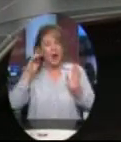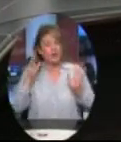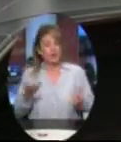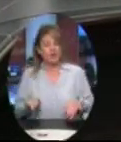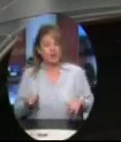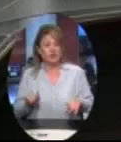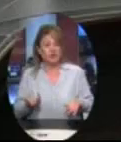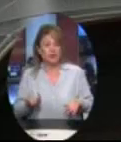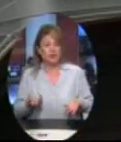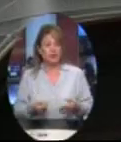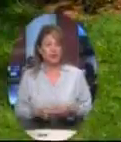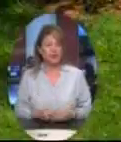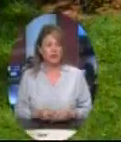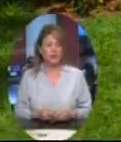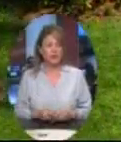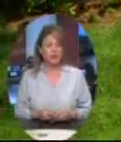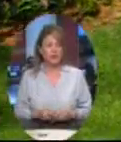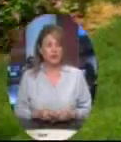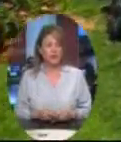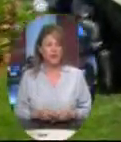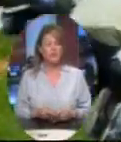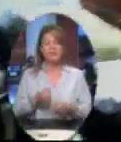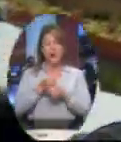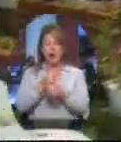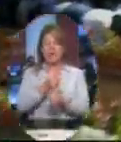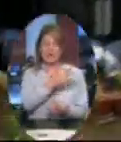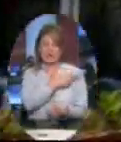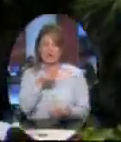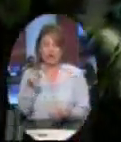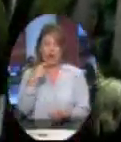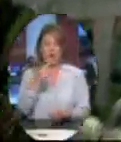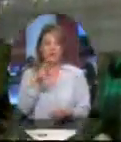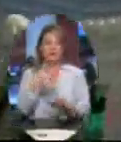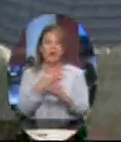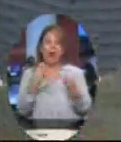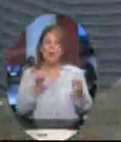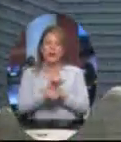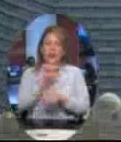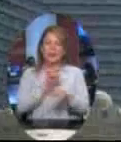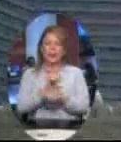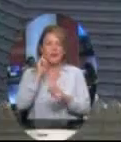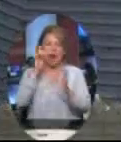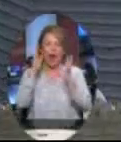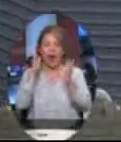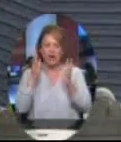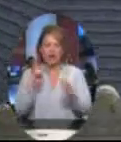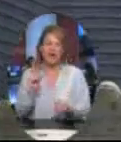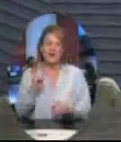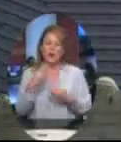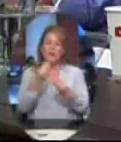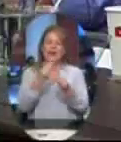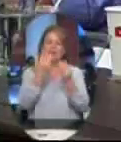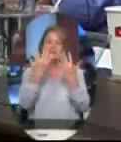לא עובדים? למה אתם לא עושים? נציג המשטרה דיבר על כך שיש אלפי תלונות על רעש, אך לא חשף נתונים